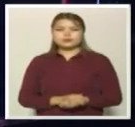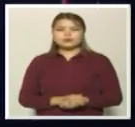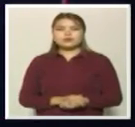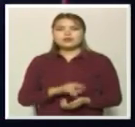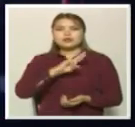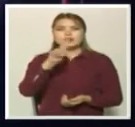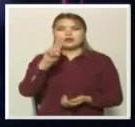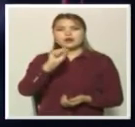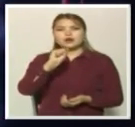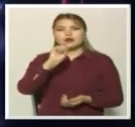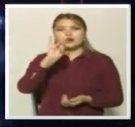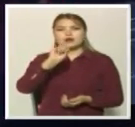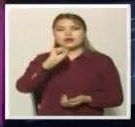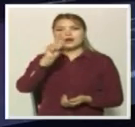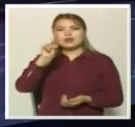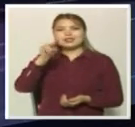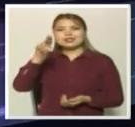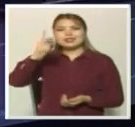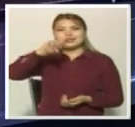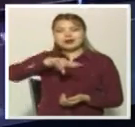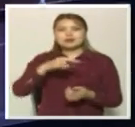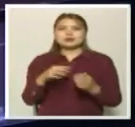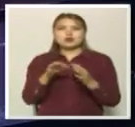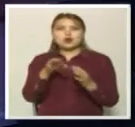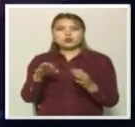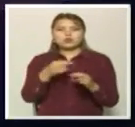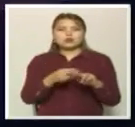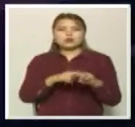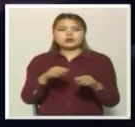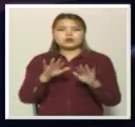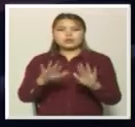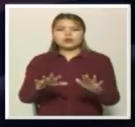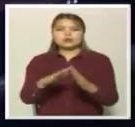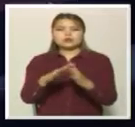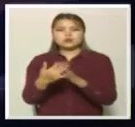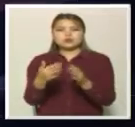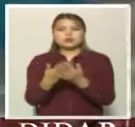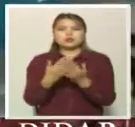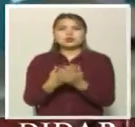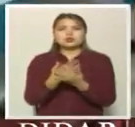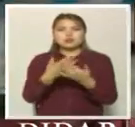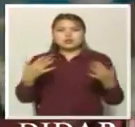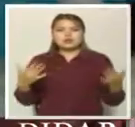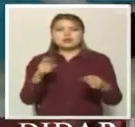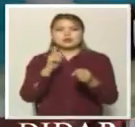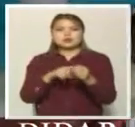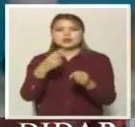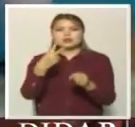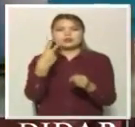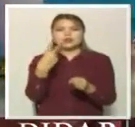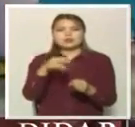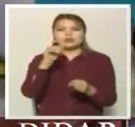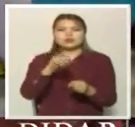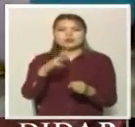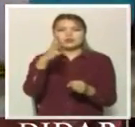Qaraqiya ауданы тұрғындарда таңдауын жасап, ауданда 17 сайлау учаскесі жұмыс істеп тұр. Онда тіркелген сайлаушылардың саны